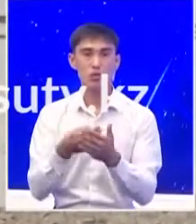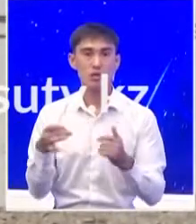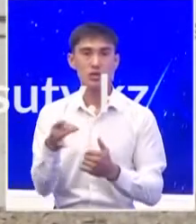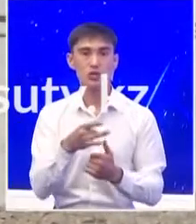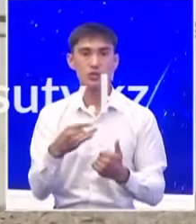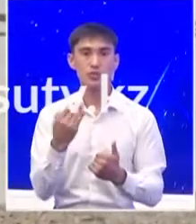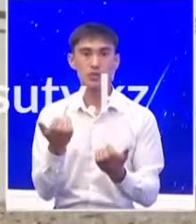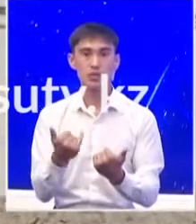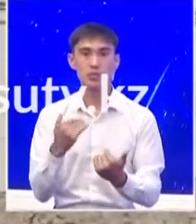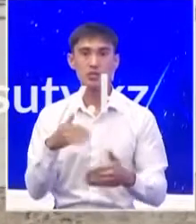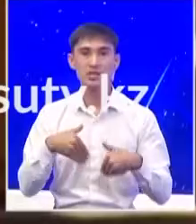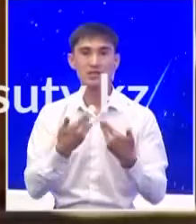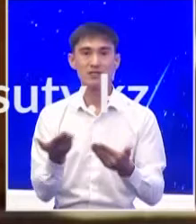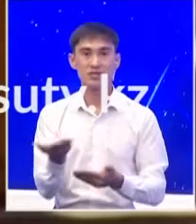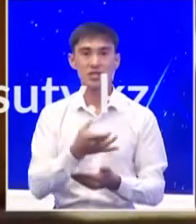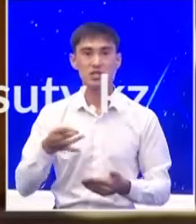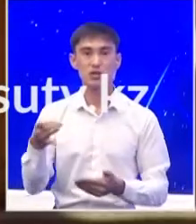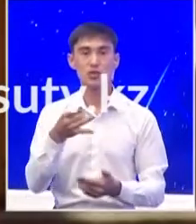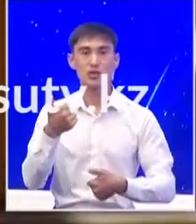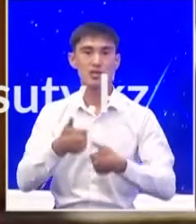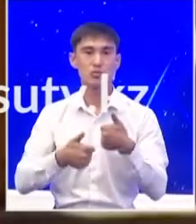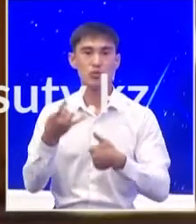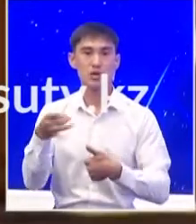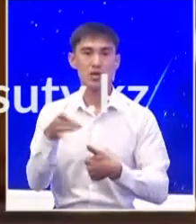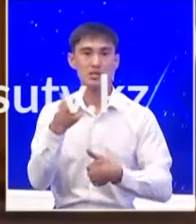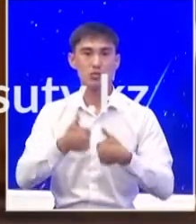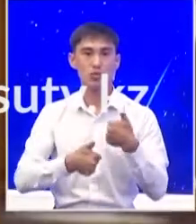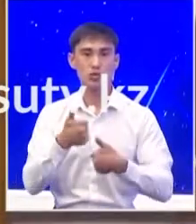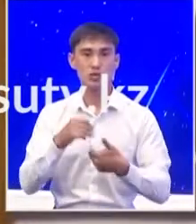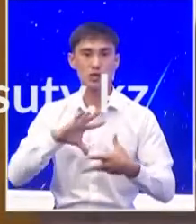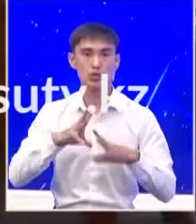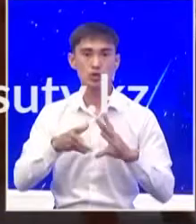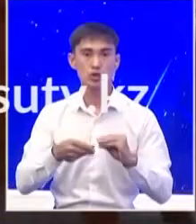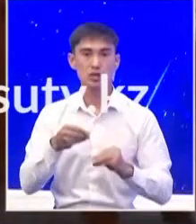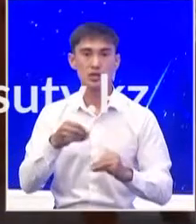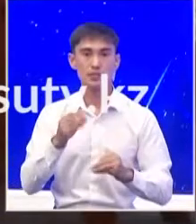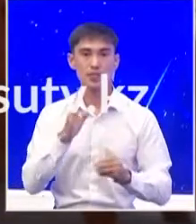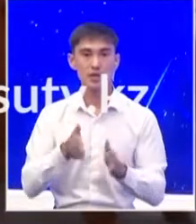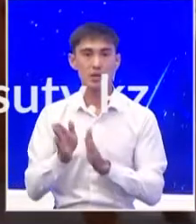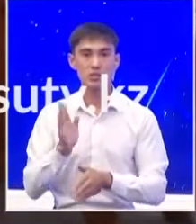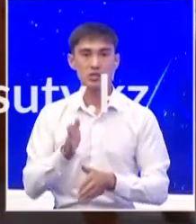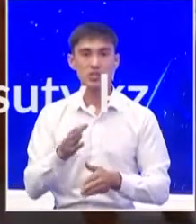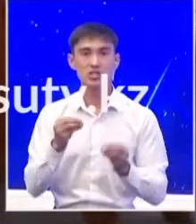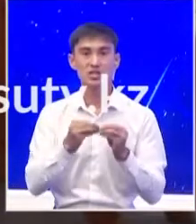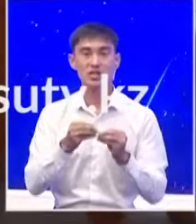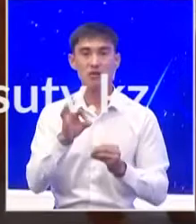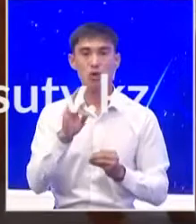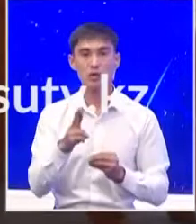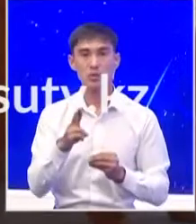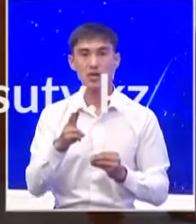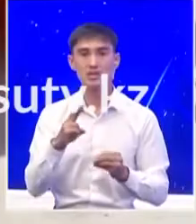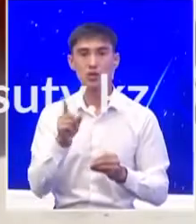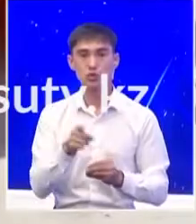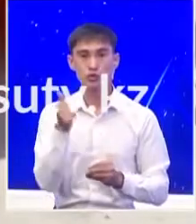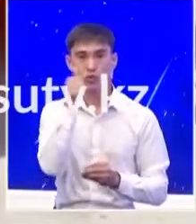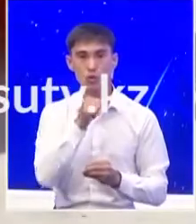представит наш регион на республиканском конкурсе. Заключительный этап состязания пройдет 10 октября текущего года. Цель